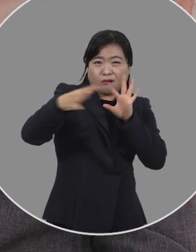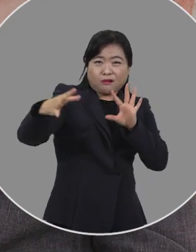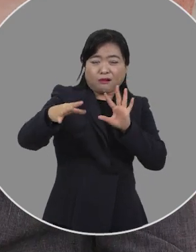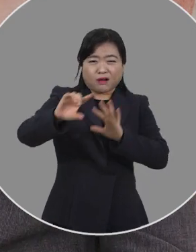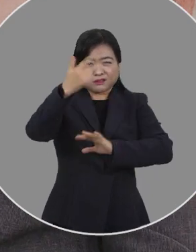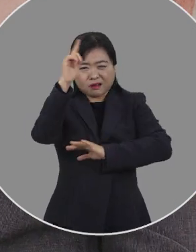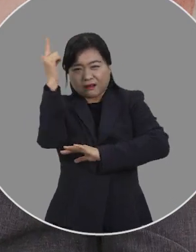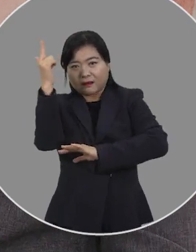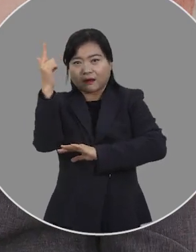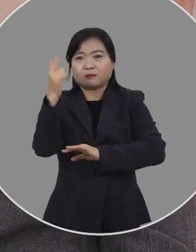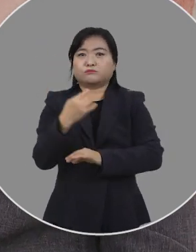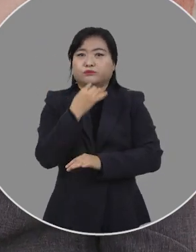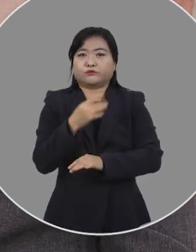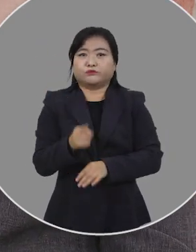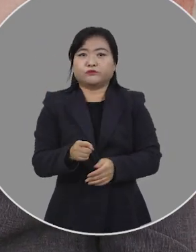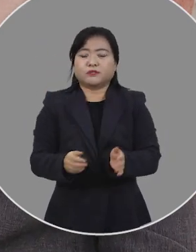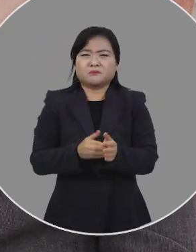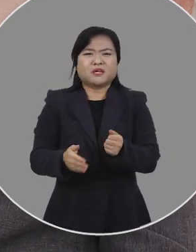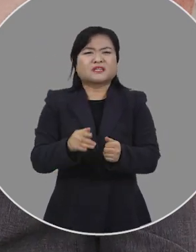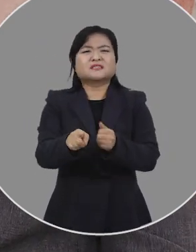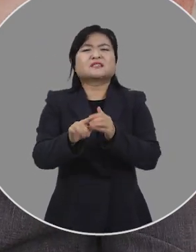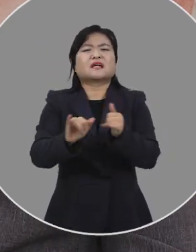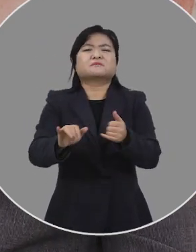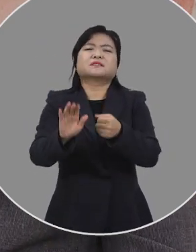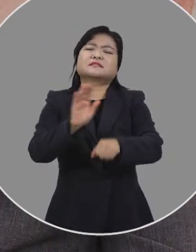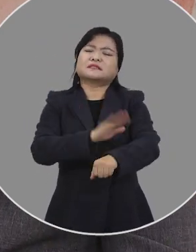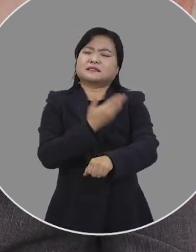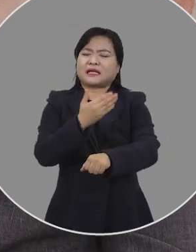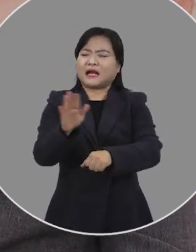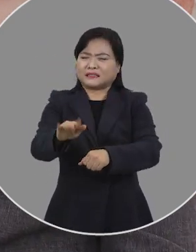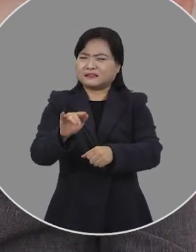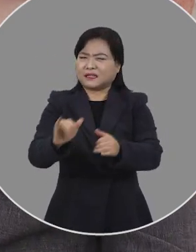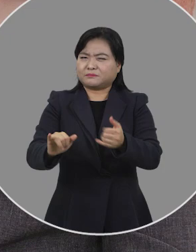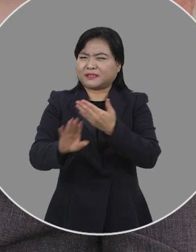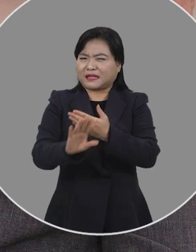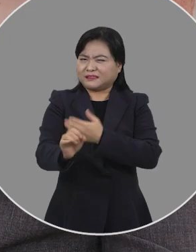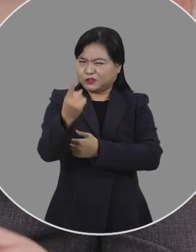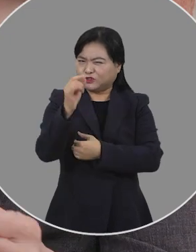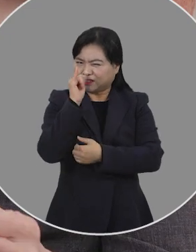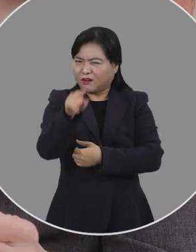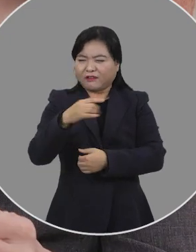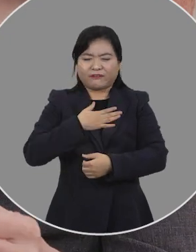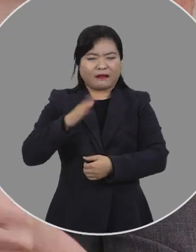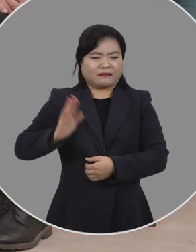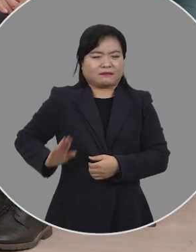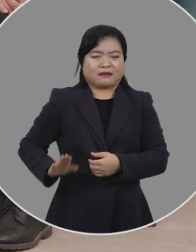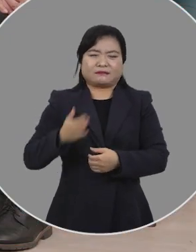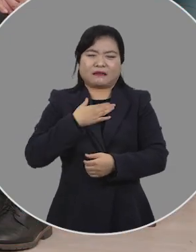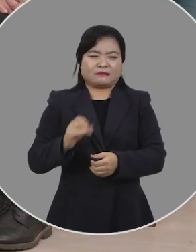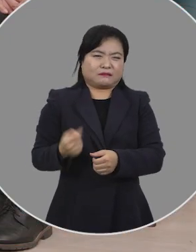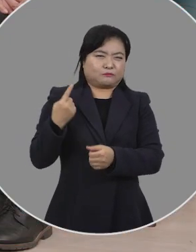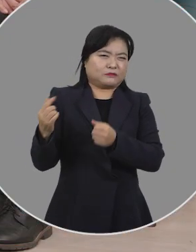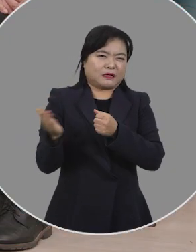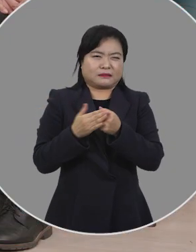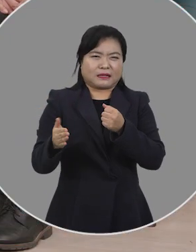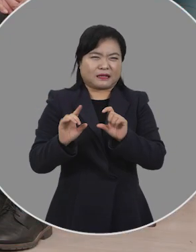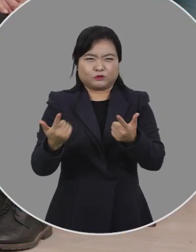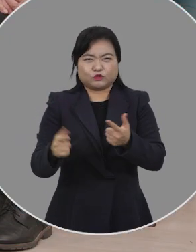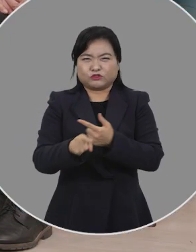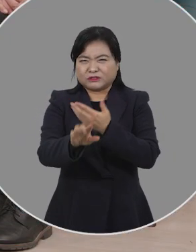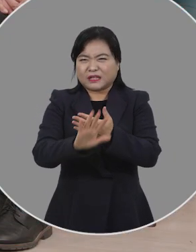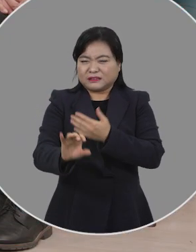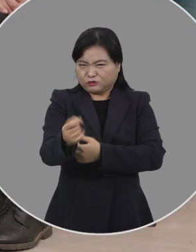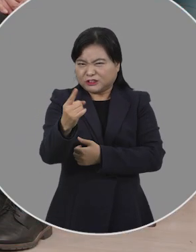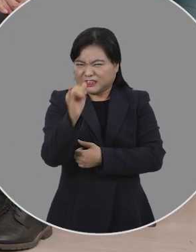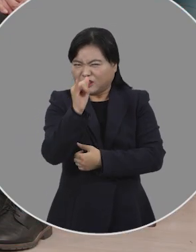수밖에 없거든요. 아마 뭐 그 사람이 다른 이유가 있었을 거야 라거나, 아니면 이 책임감을 여럿이 나눠 가지는 부분도 있을